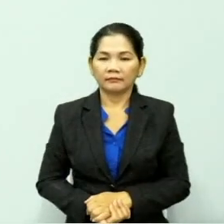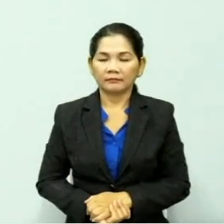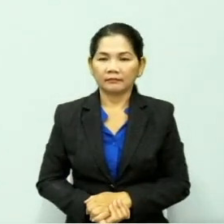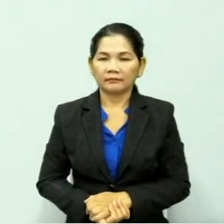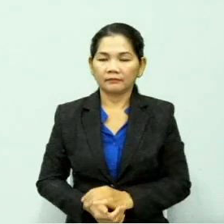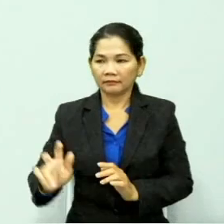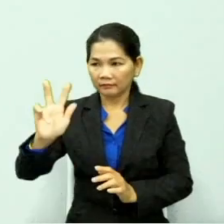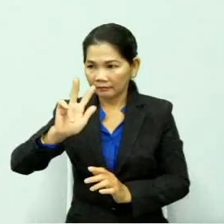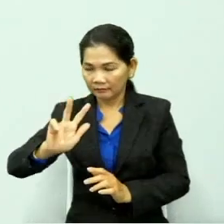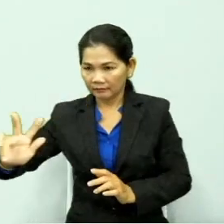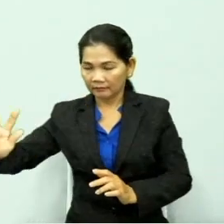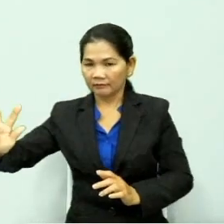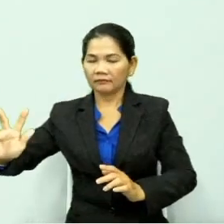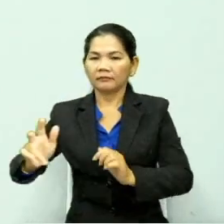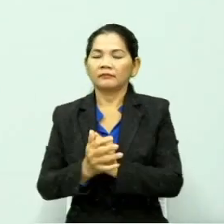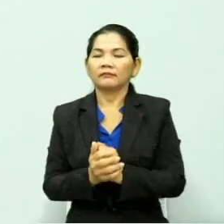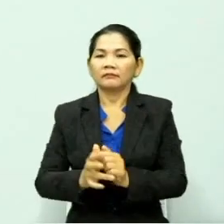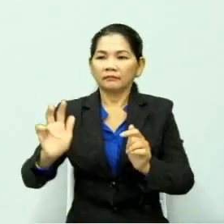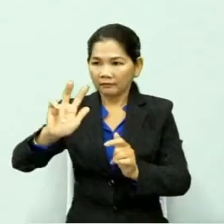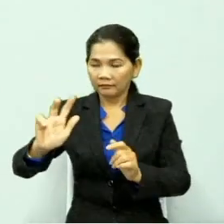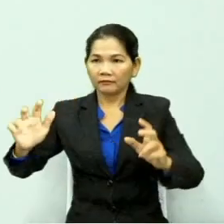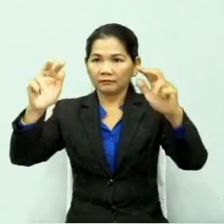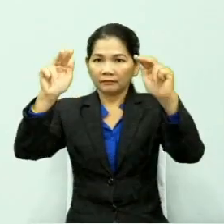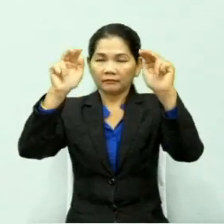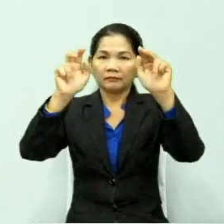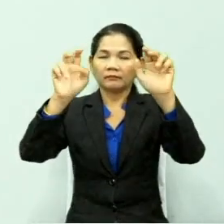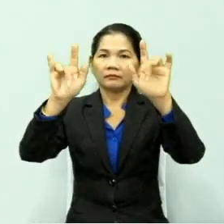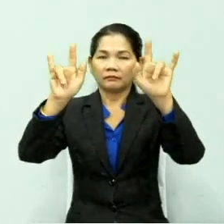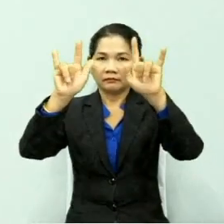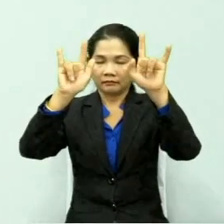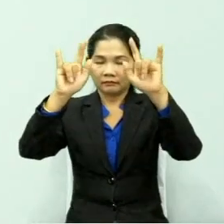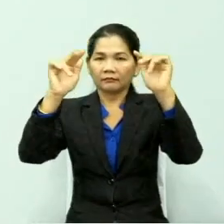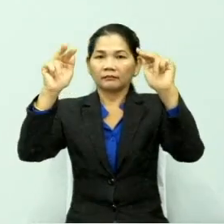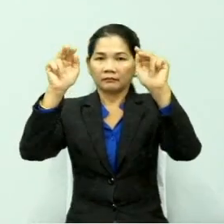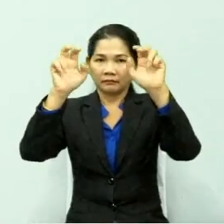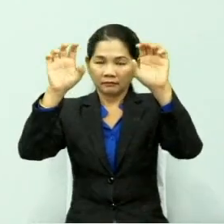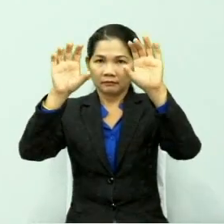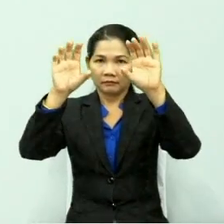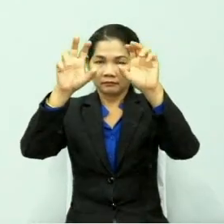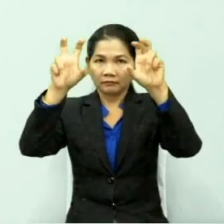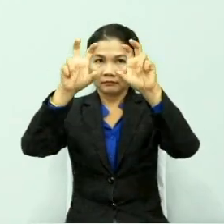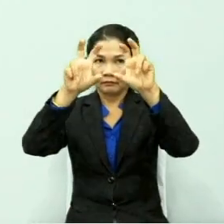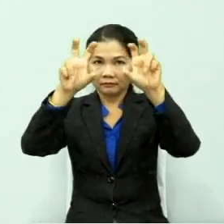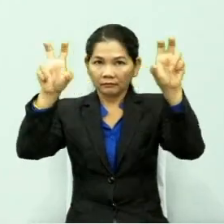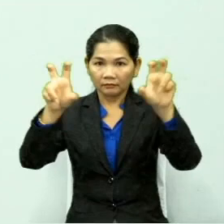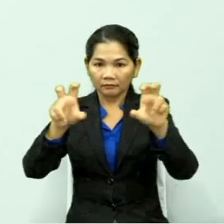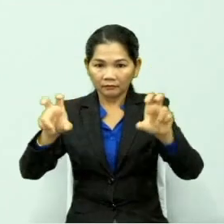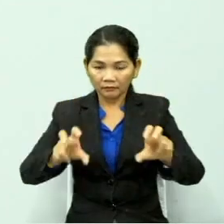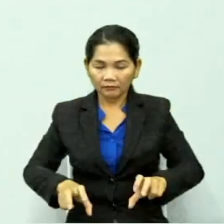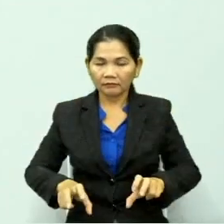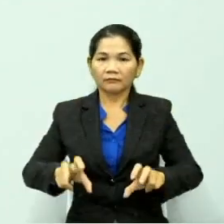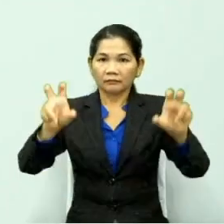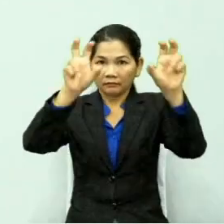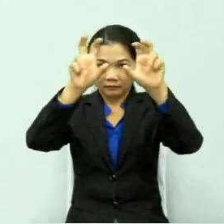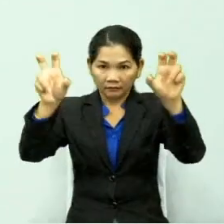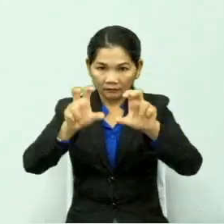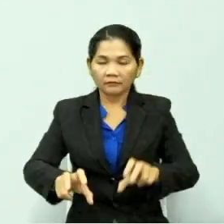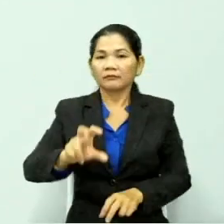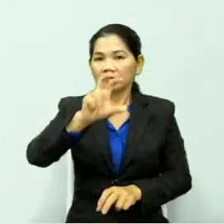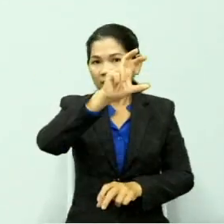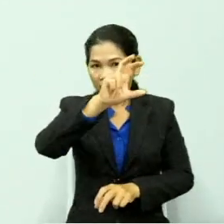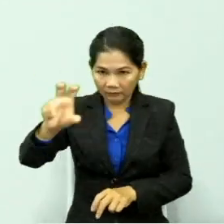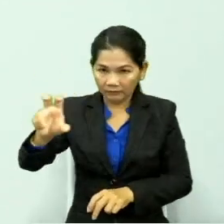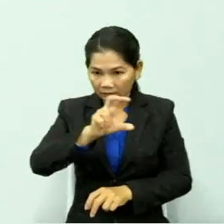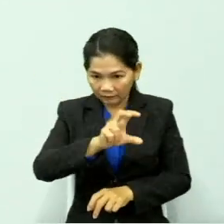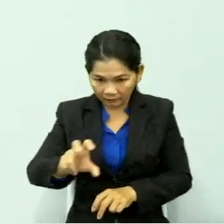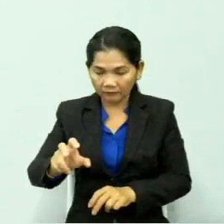pra sát bạc xây chăm cỏng chà bà to tiết con chà con kịch chà bà to tiết hai